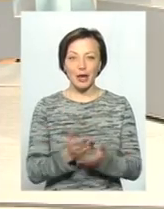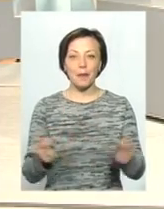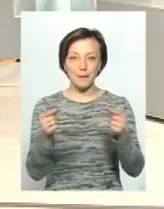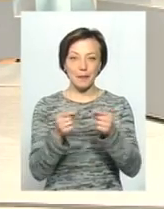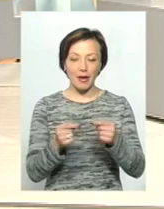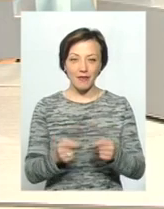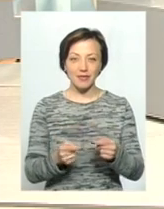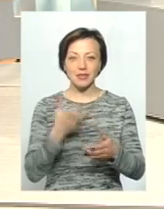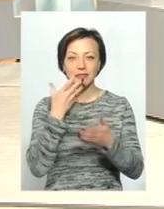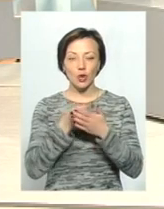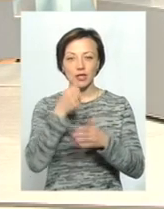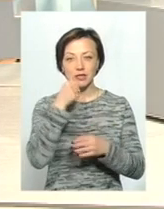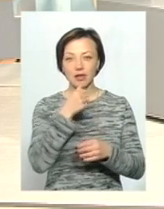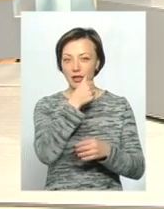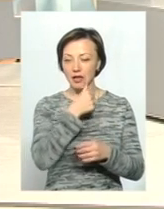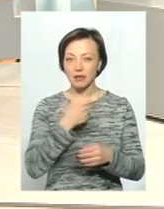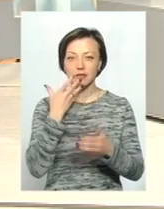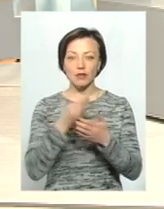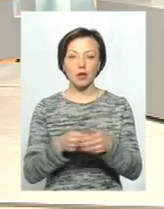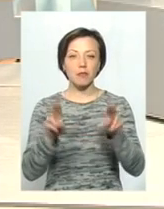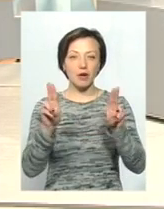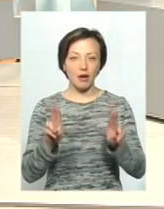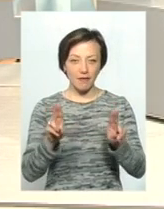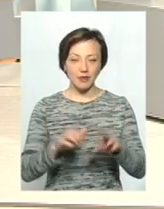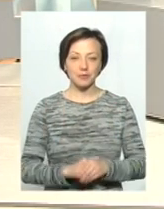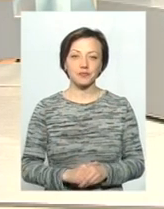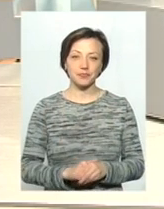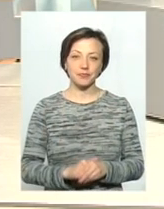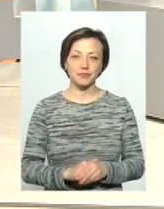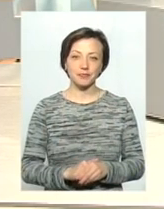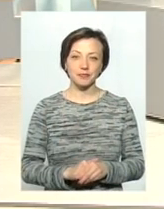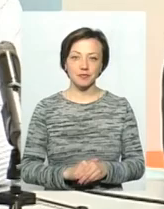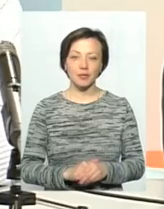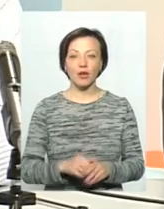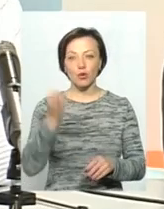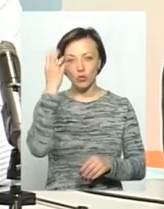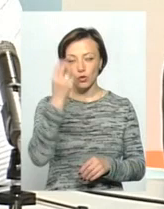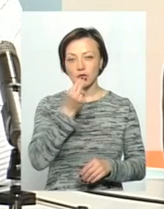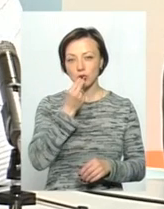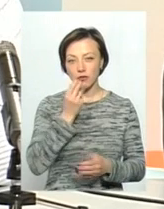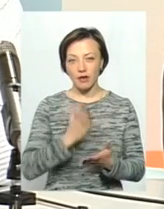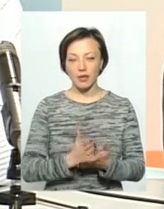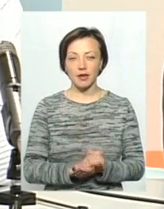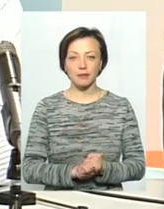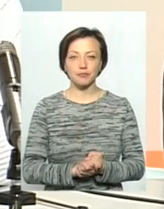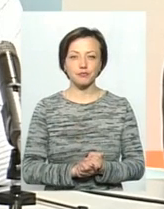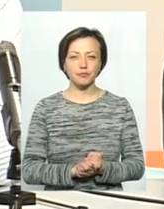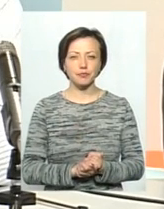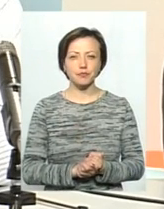певні свої секрети і певні свої правила. Є справи, є культура споживання.